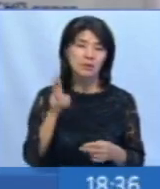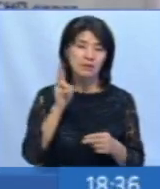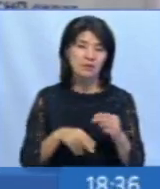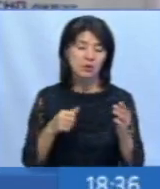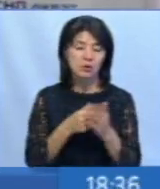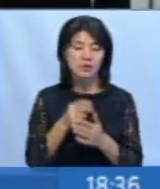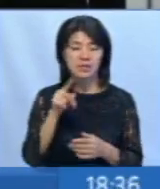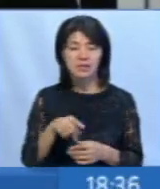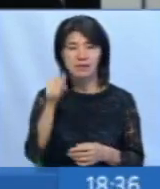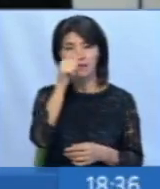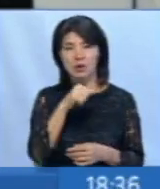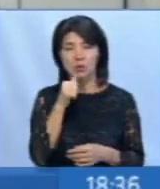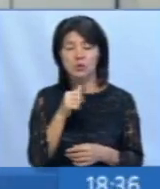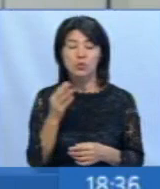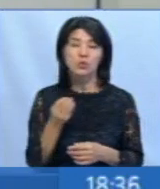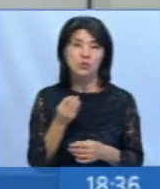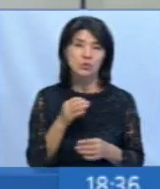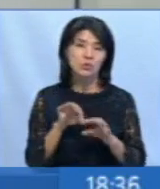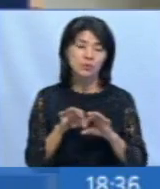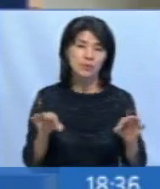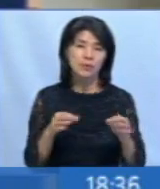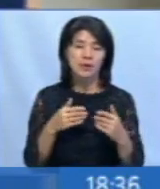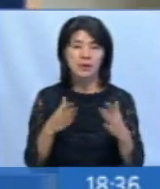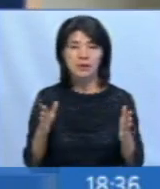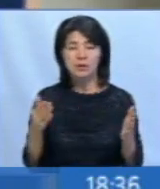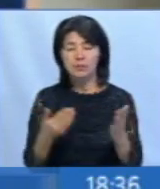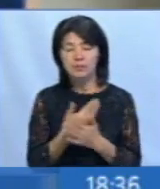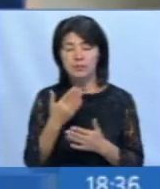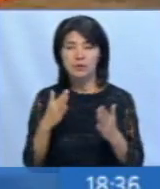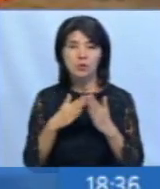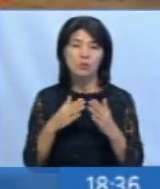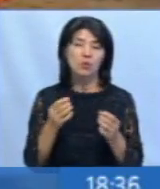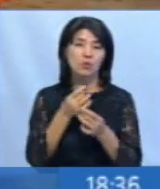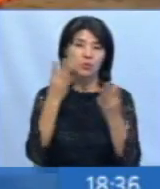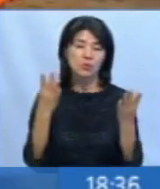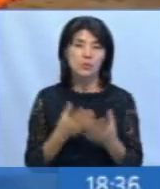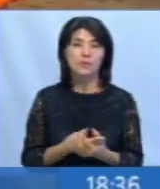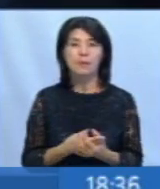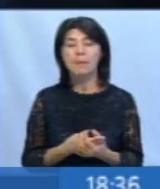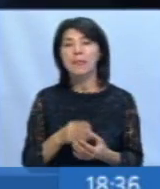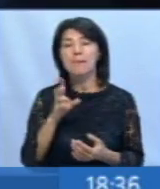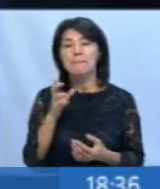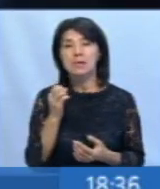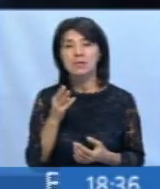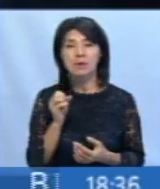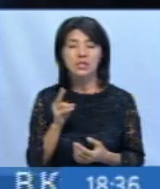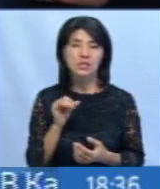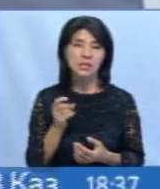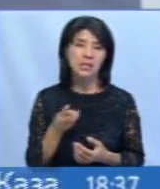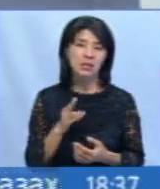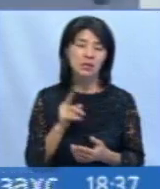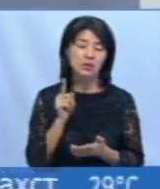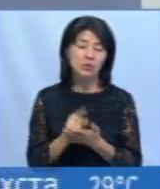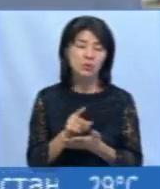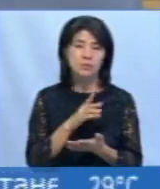этого года. Кроме нового водопровода, в Башмачном ждут открытия обновленного Дома культуры. На трассе Башмачное-Озерное Аким Железинского района Канат Кашкиров доложил о